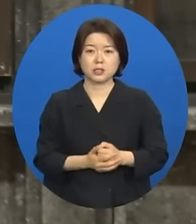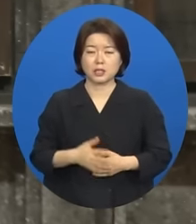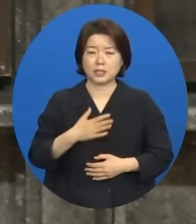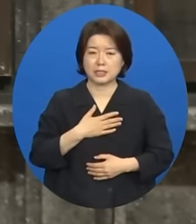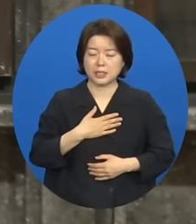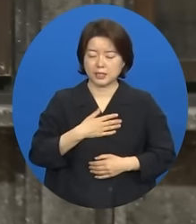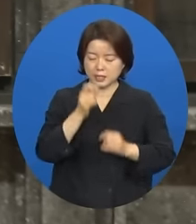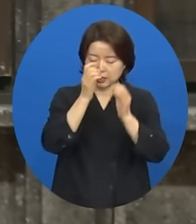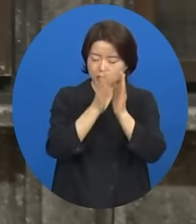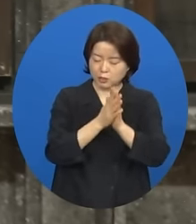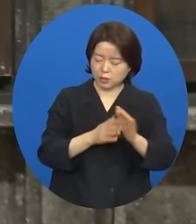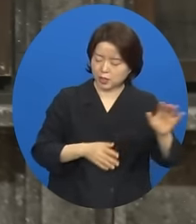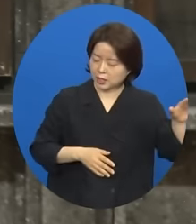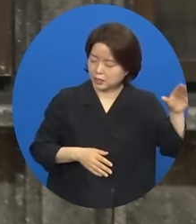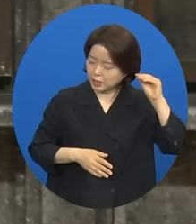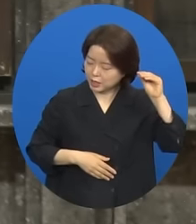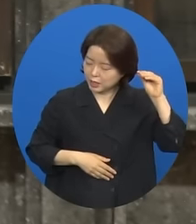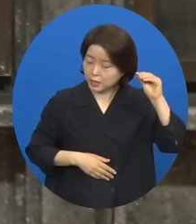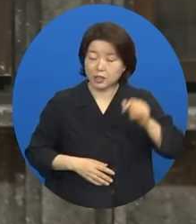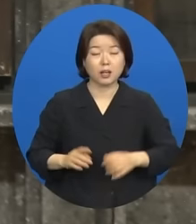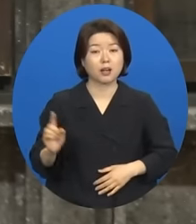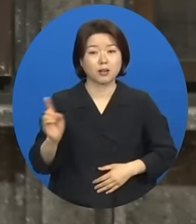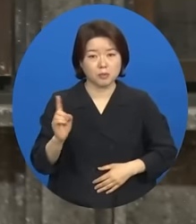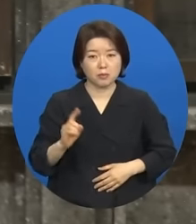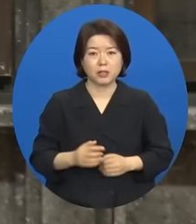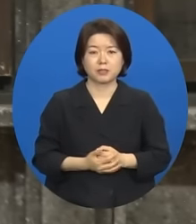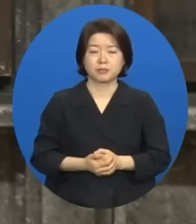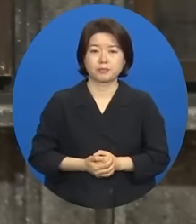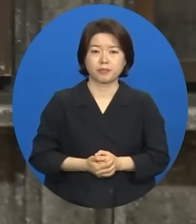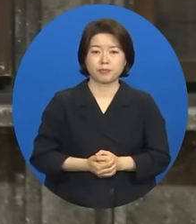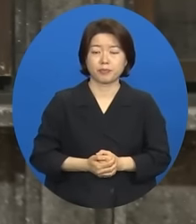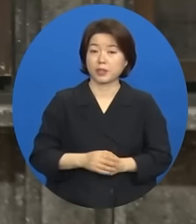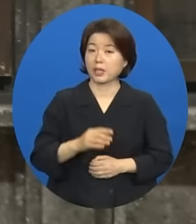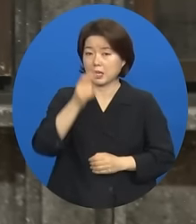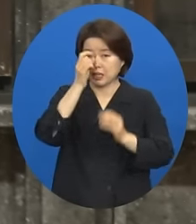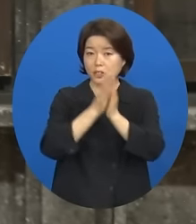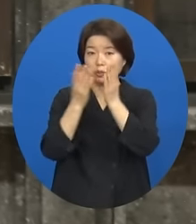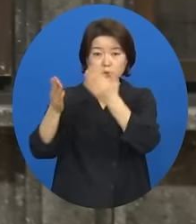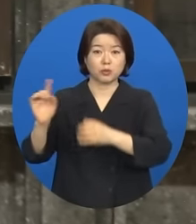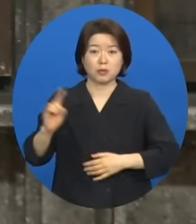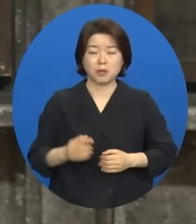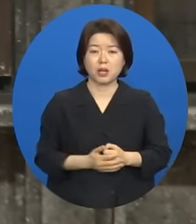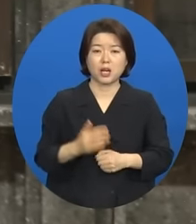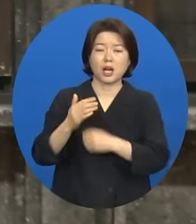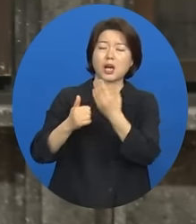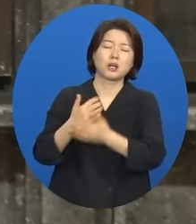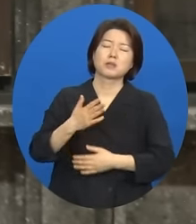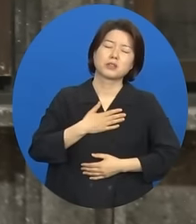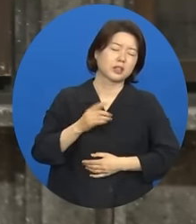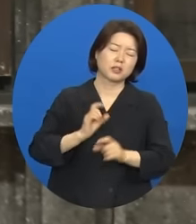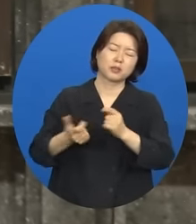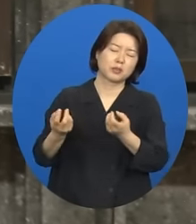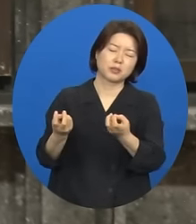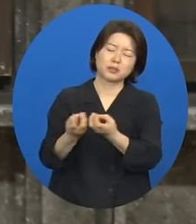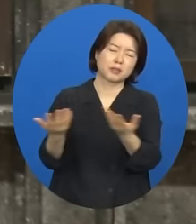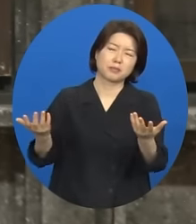그 기도의 하나를 들었어요. 뭐냐면, 죄송합니다만 이런 얘기를 하셨어요. 하나님, 저에겐 더 이상 방법이